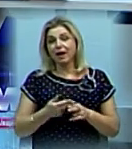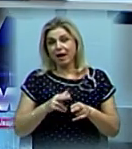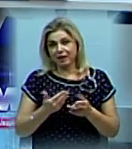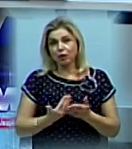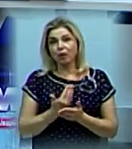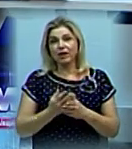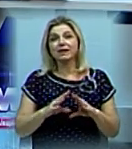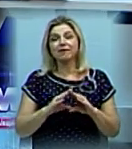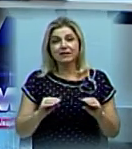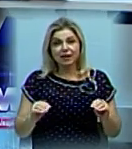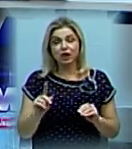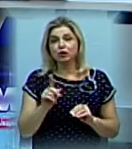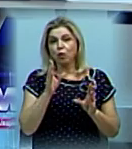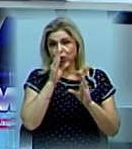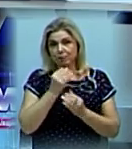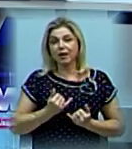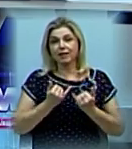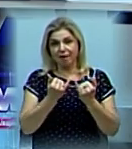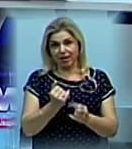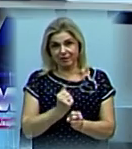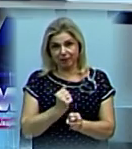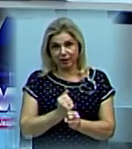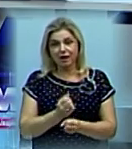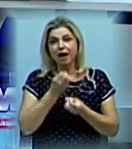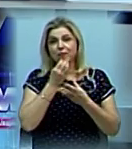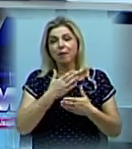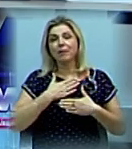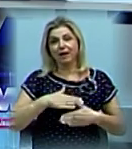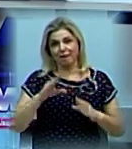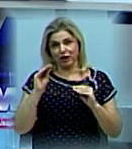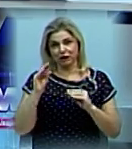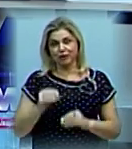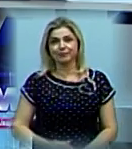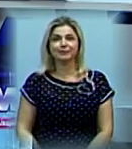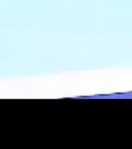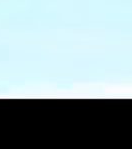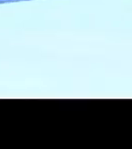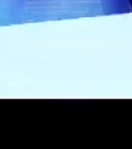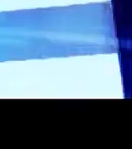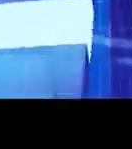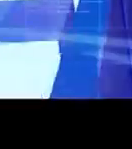всі новини на цей час, що ми встигли підготувати для вас. Гарного вам вечора і нехай щастить!